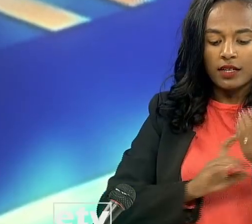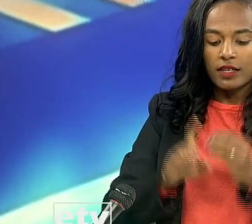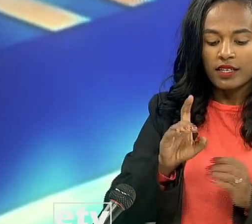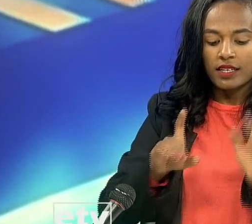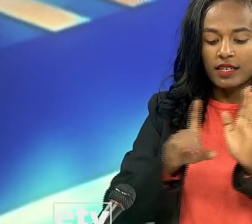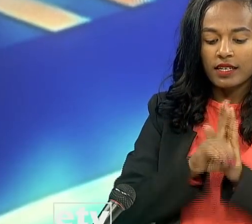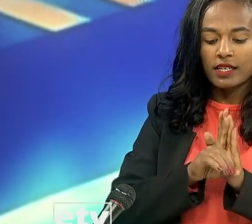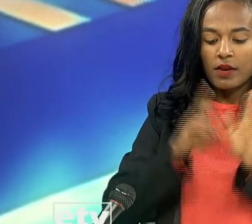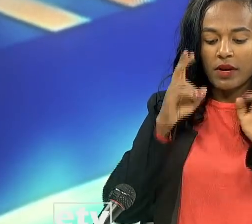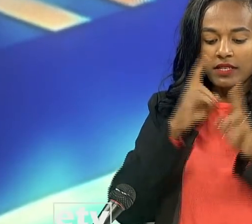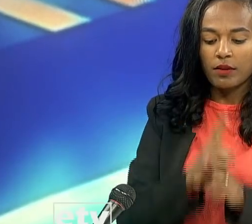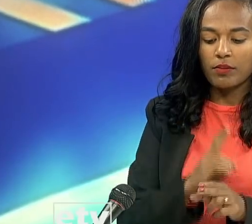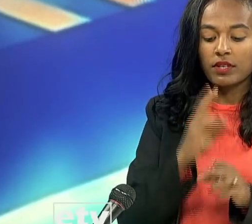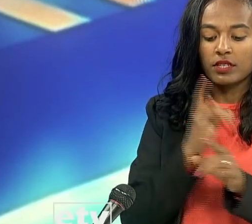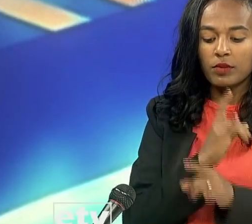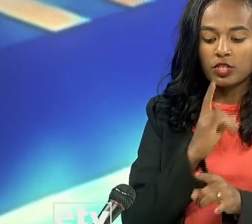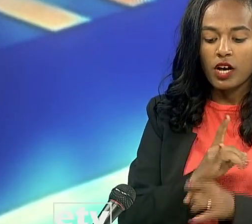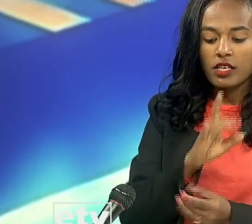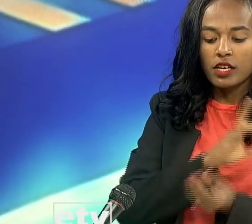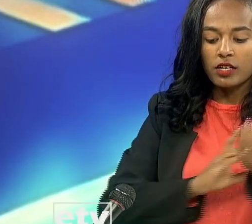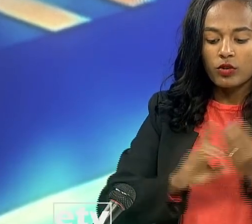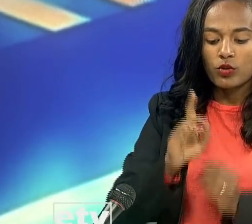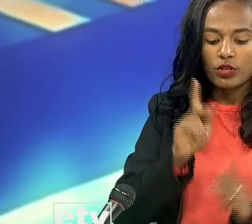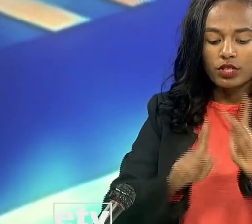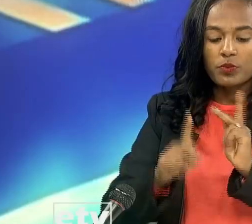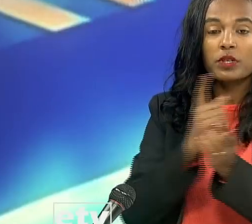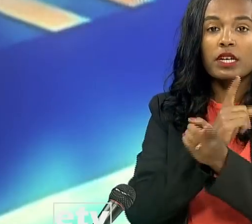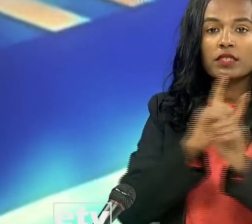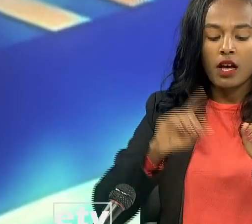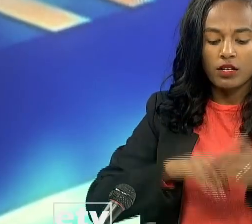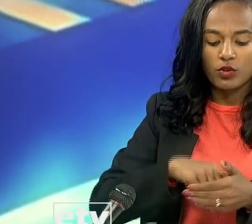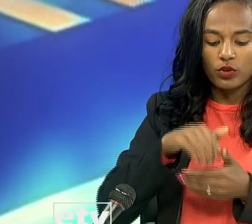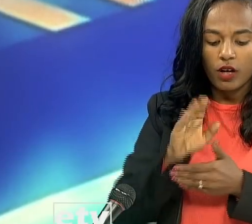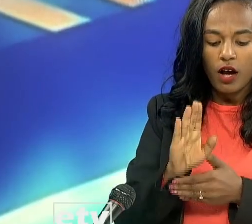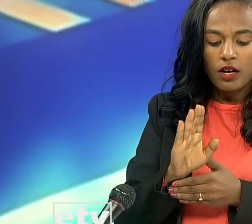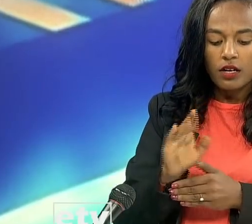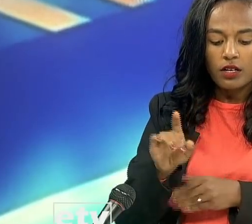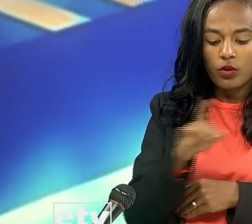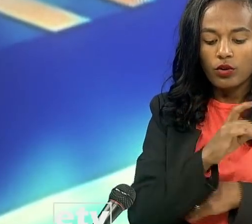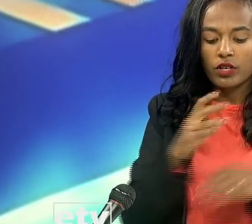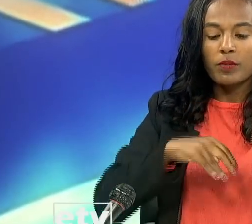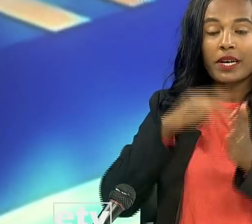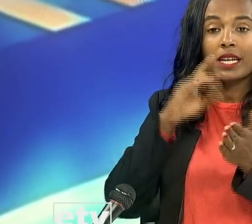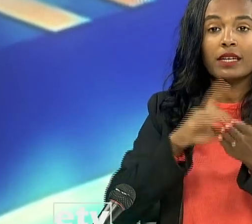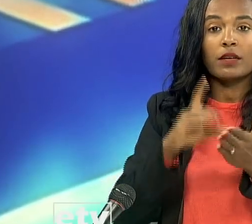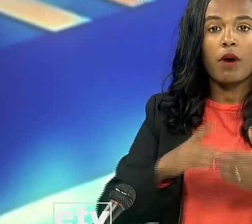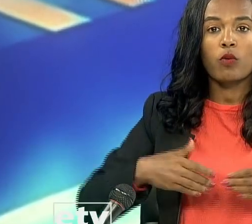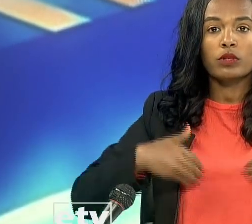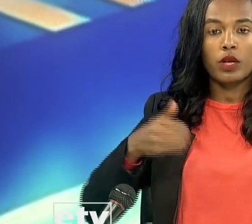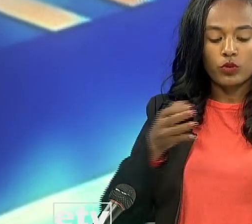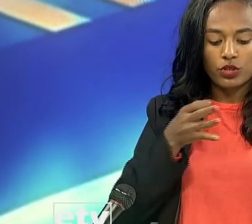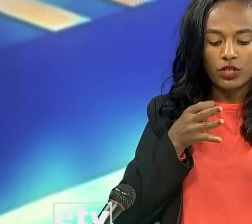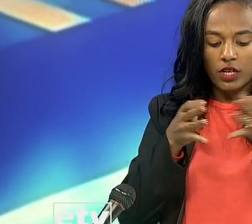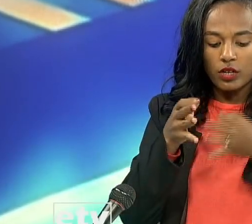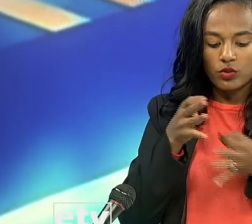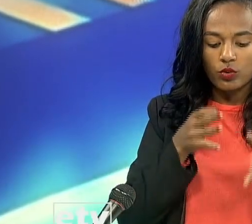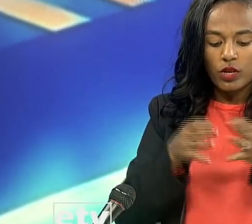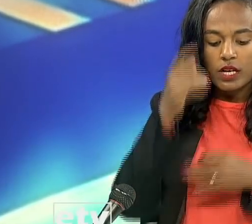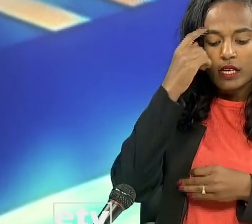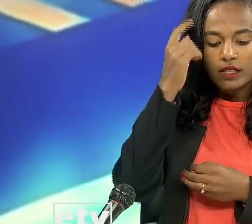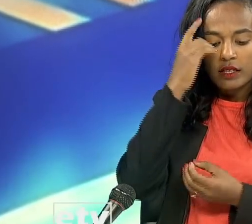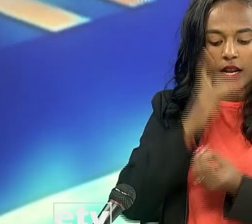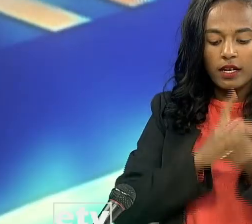በትግራይ ክልል ህግን የማስከበር ዘመቻ የክልሉ ህዝብ ነጻ እንዲወጣ እንደሆነ የመቀሌ ከተማ ወጣቶች